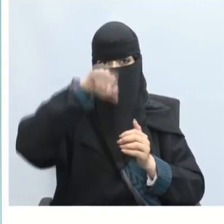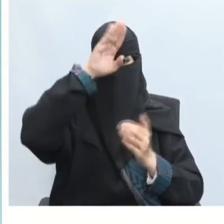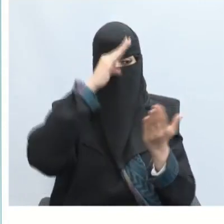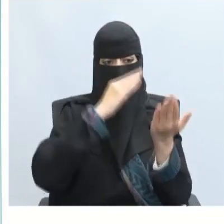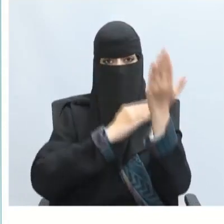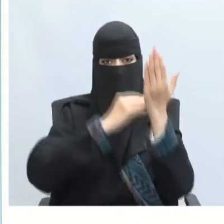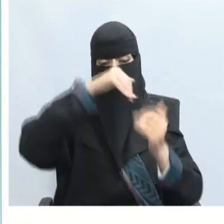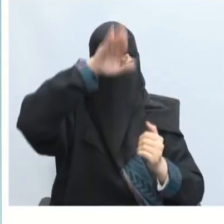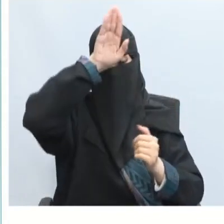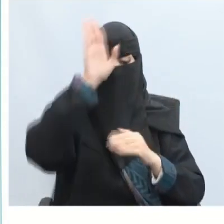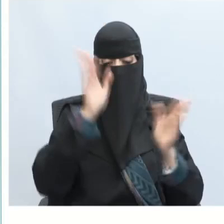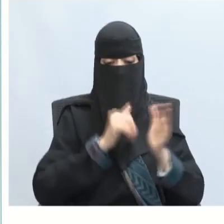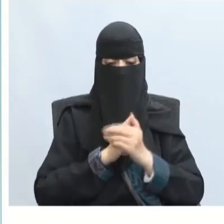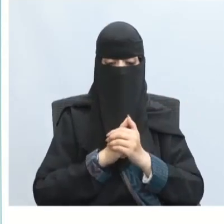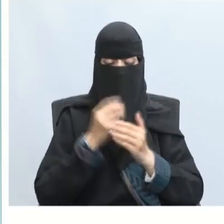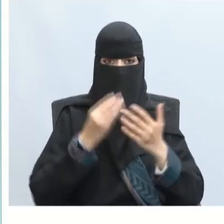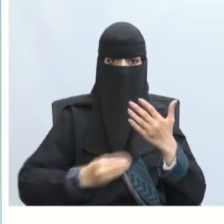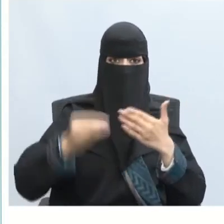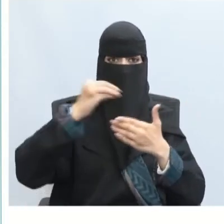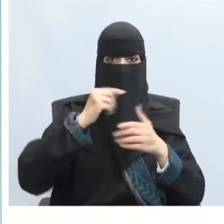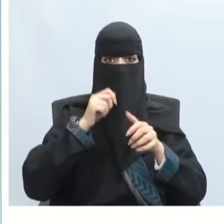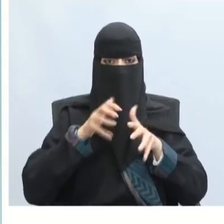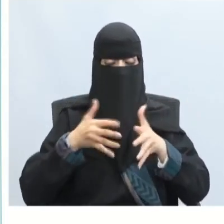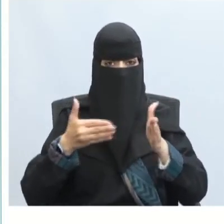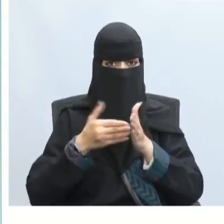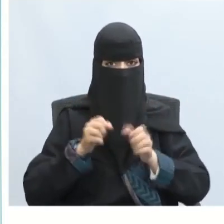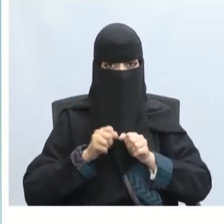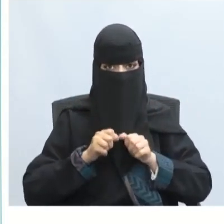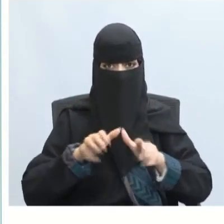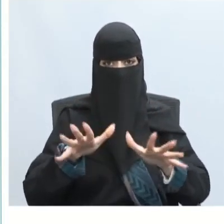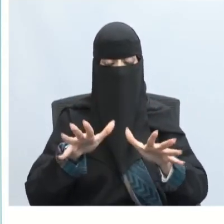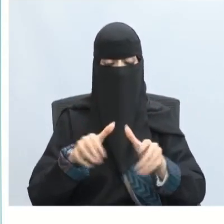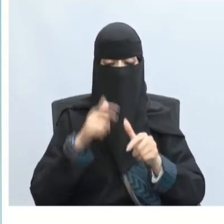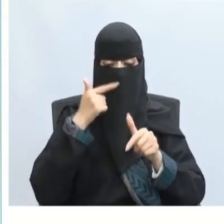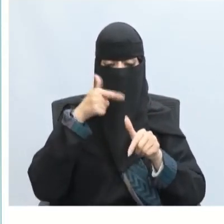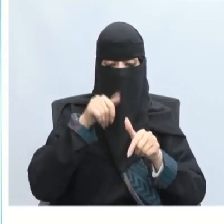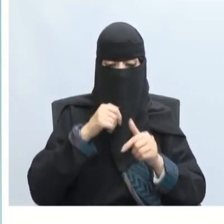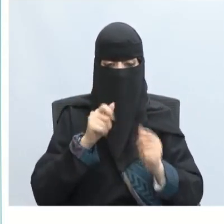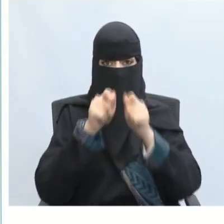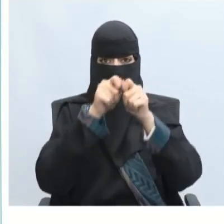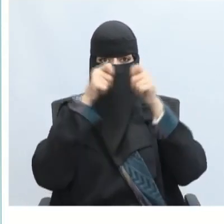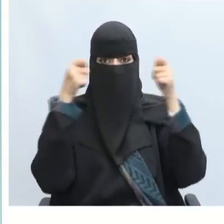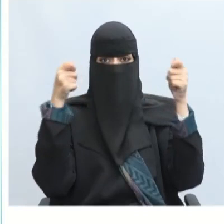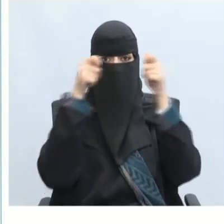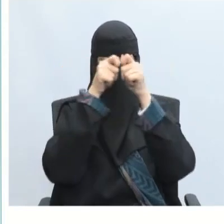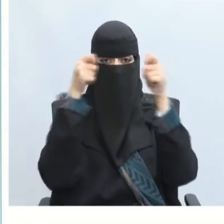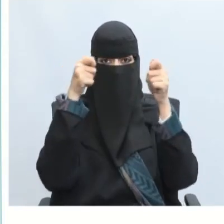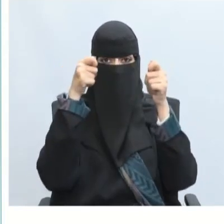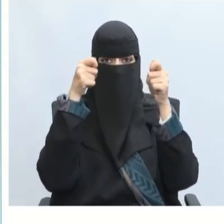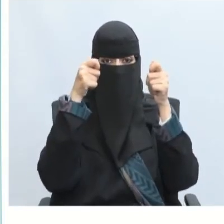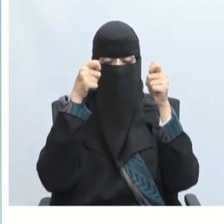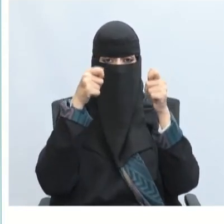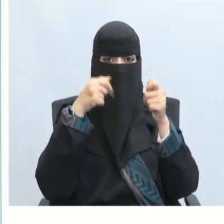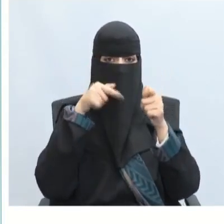مرسوم ملكي سادسا مرحله النشر ويكون في